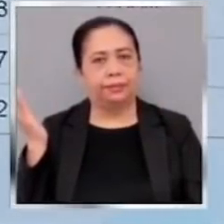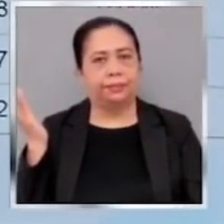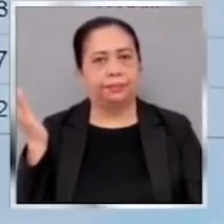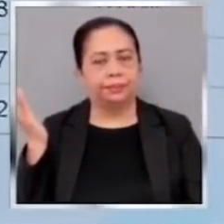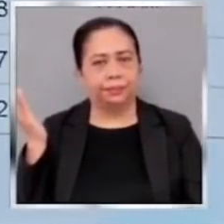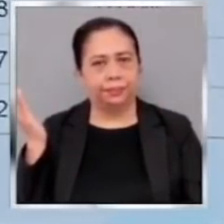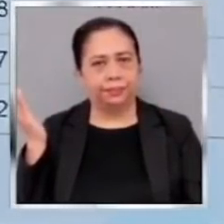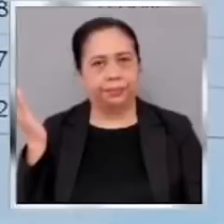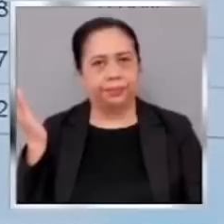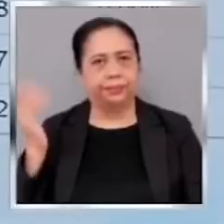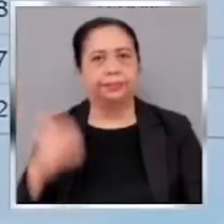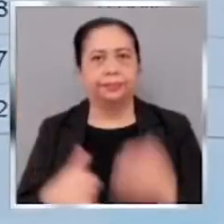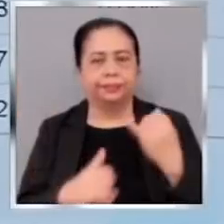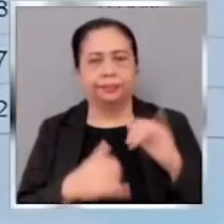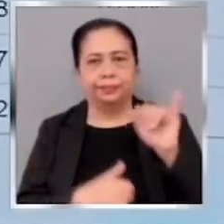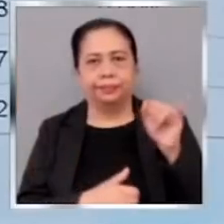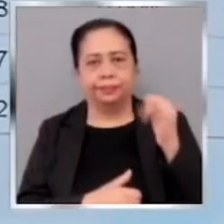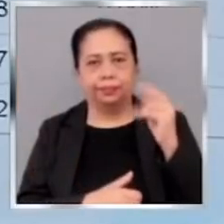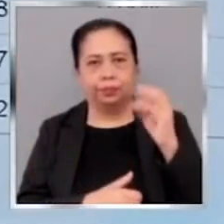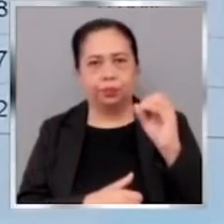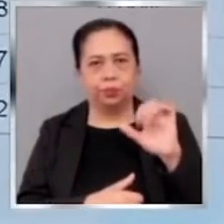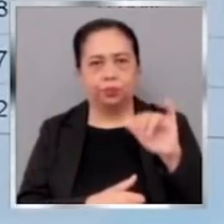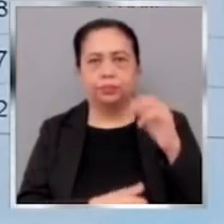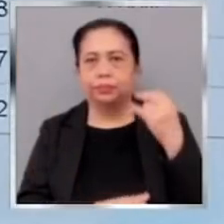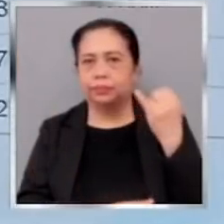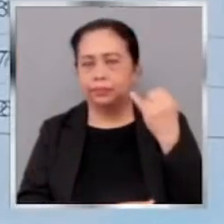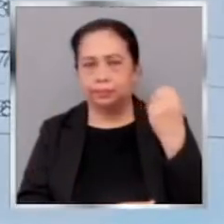14,949,473 at Jingoy Estrada na may